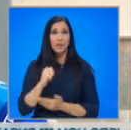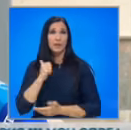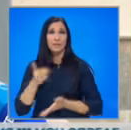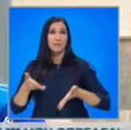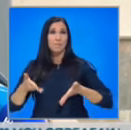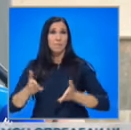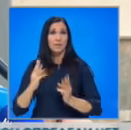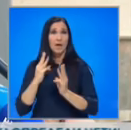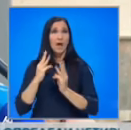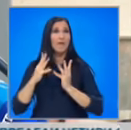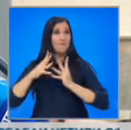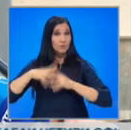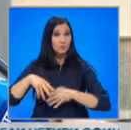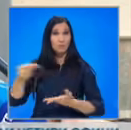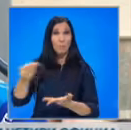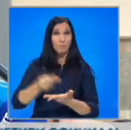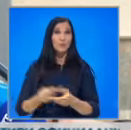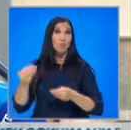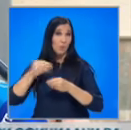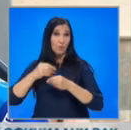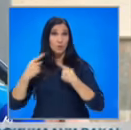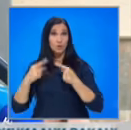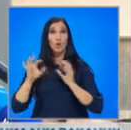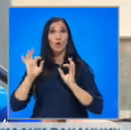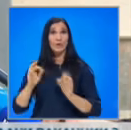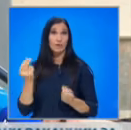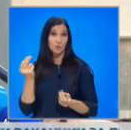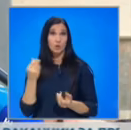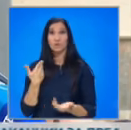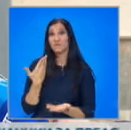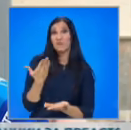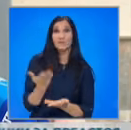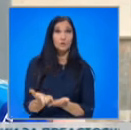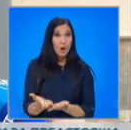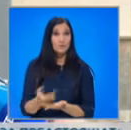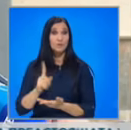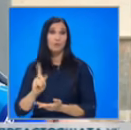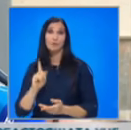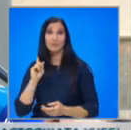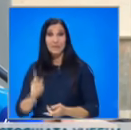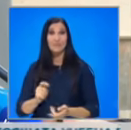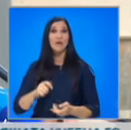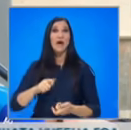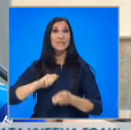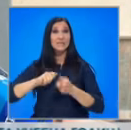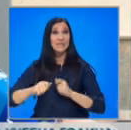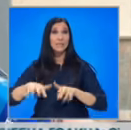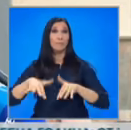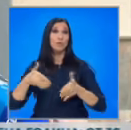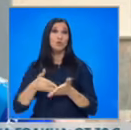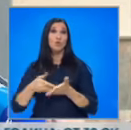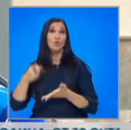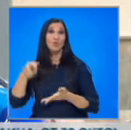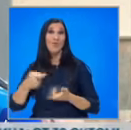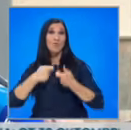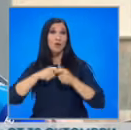Агенция Пътна инфраструктура да подпише анекси за реалната стойност на възлаганията, за което ни трябва санкция на парламента, тъй като това е нарушение